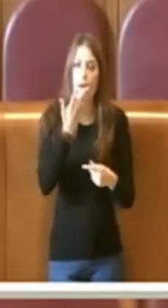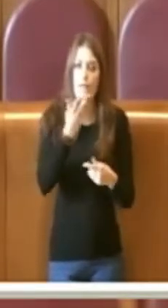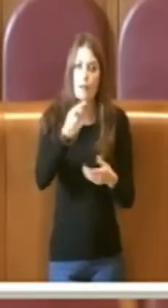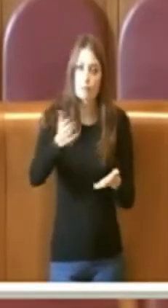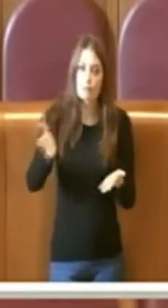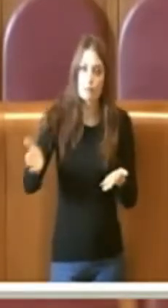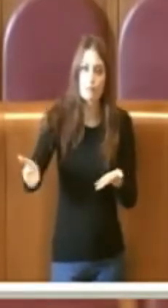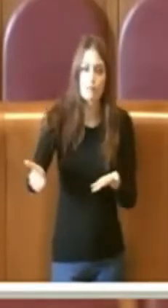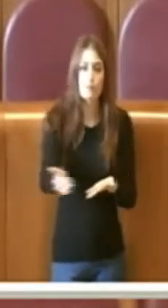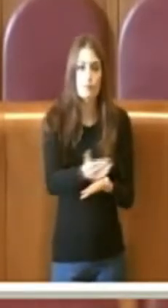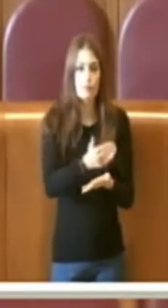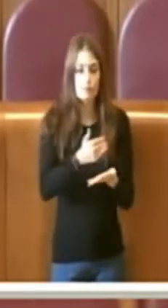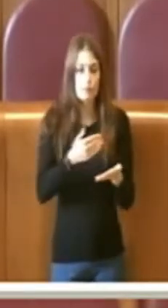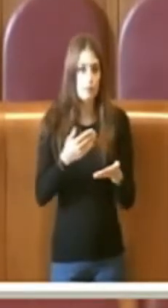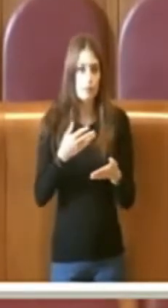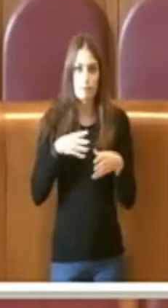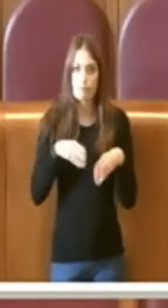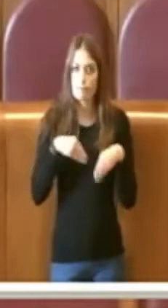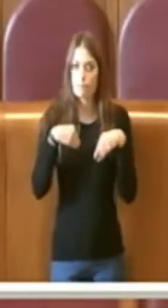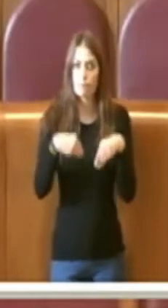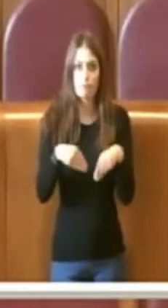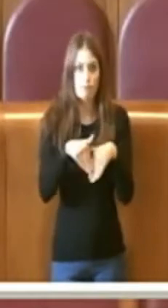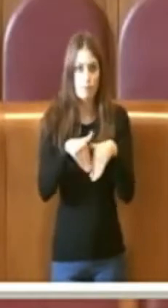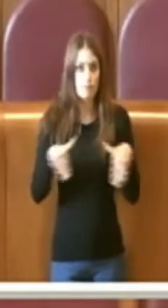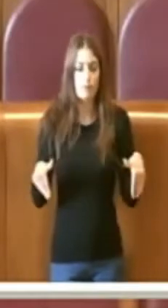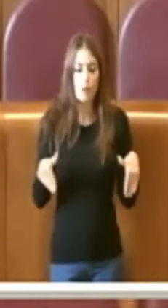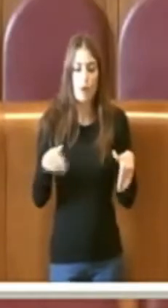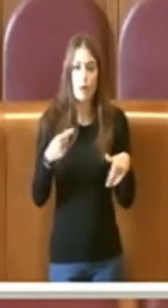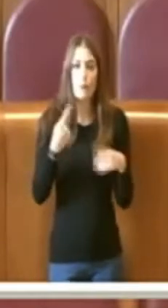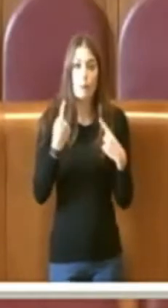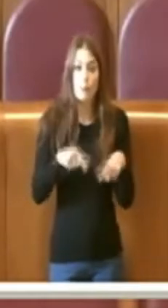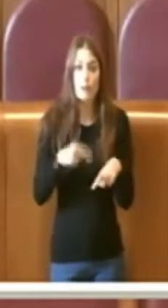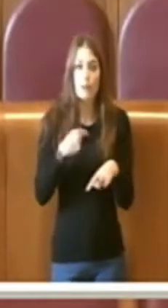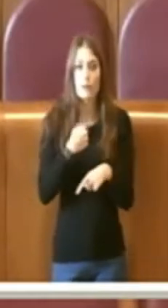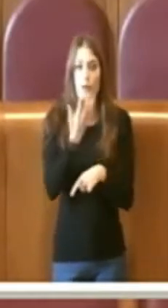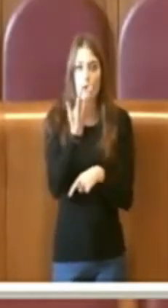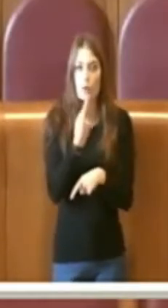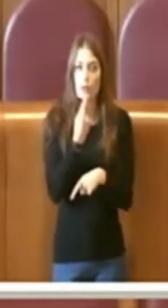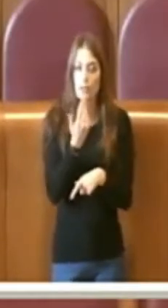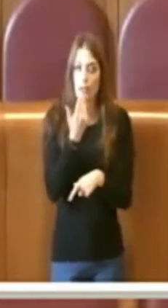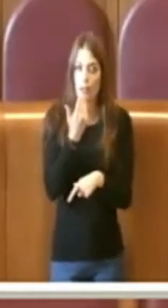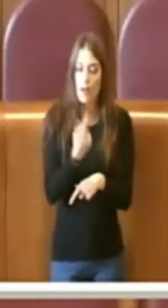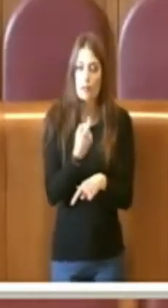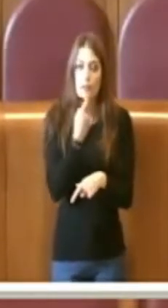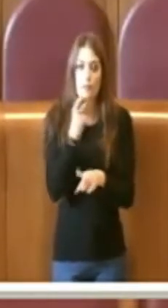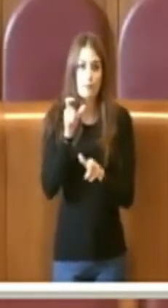firme in prima persona. E io veramente ringrazio tutti coloro che hanno